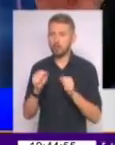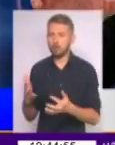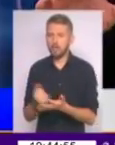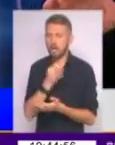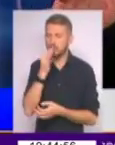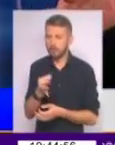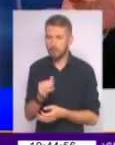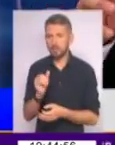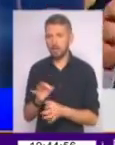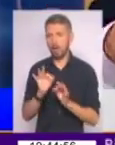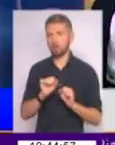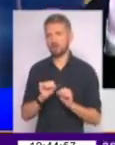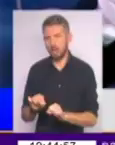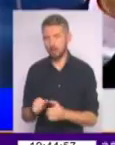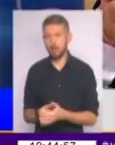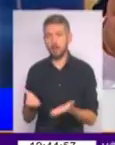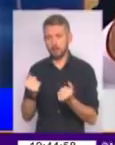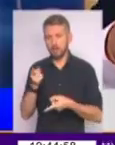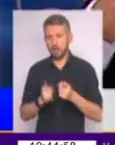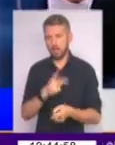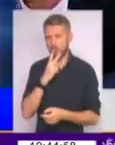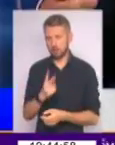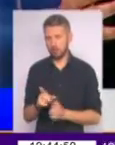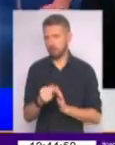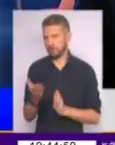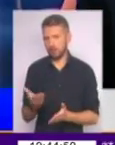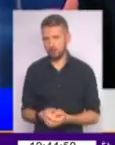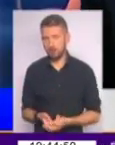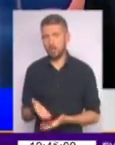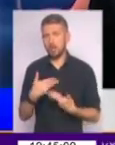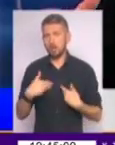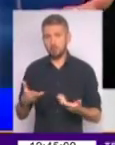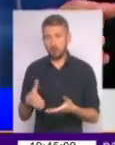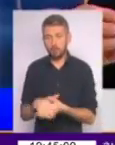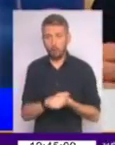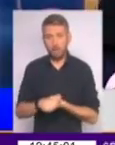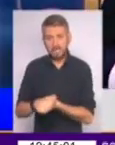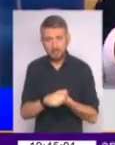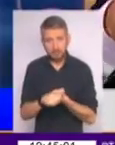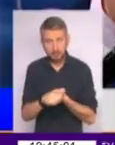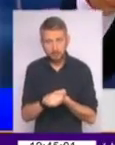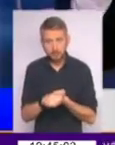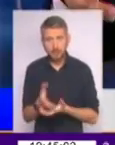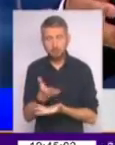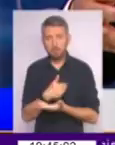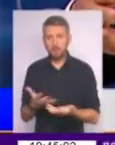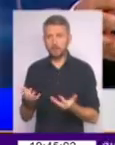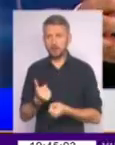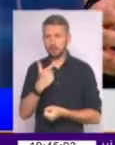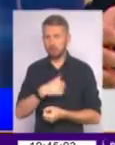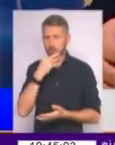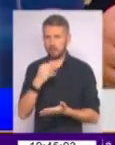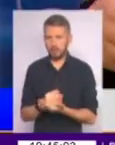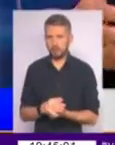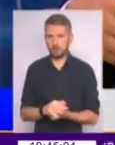ответ і оправдання. Давайте ми реально посмотримо з вами. Ми з вами коаліції. Да? От ми взяли себе відповідальність за те,